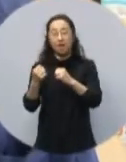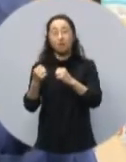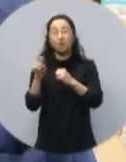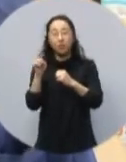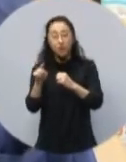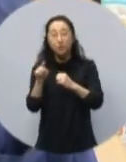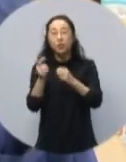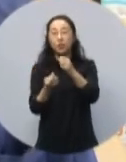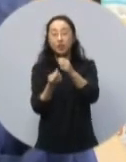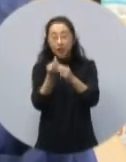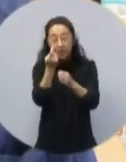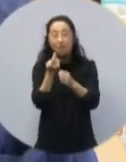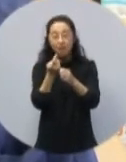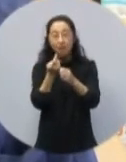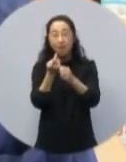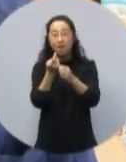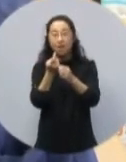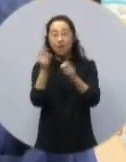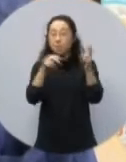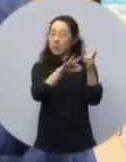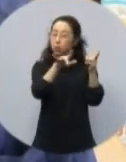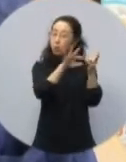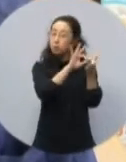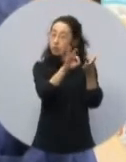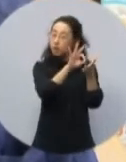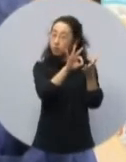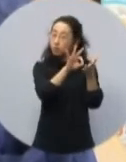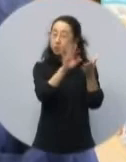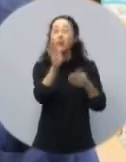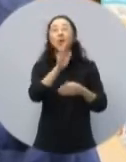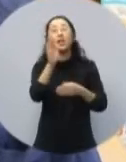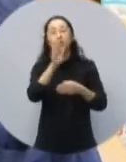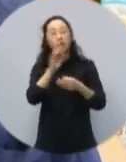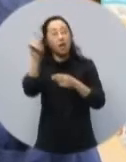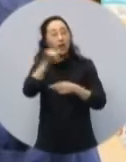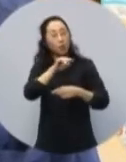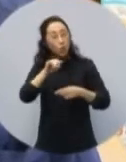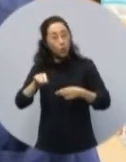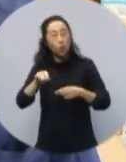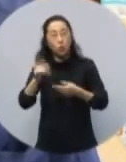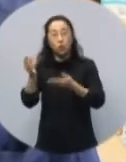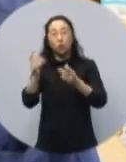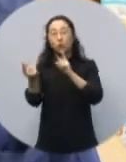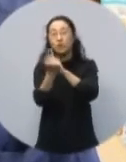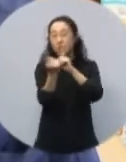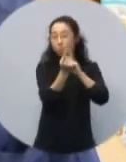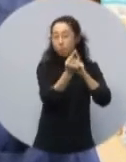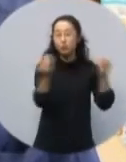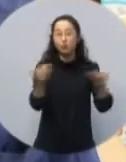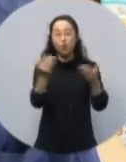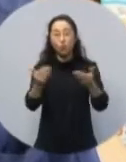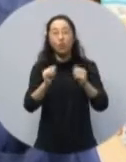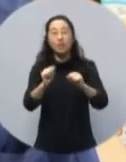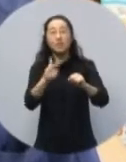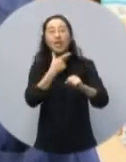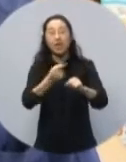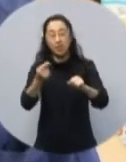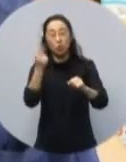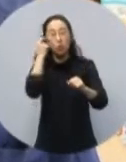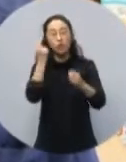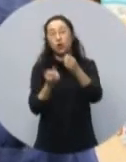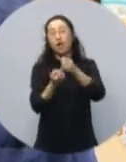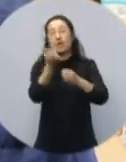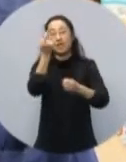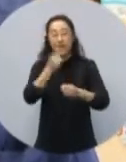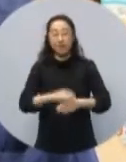うなことから、やっぱりそのパソコン使うことより人と接する仕事をしたいなって思ったのがきっかけです